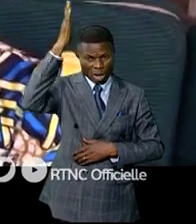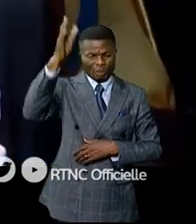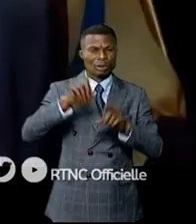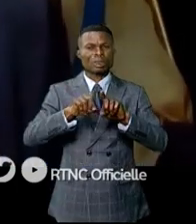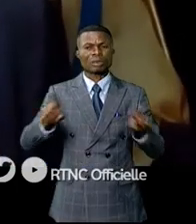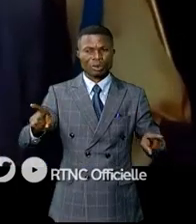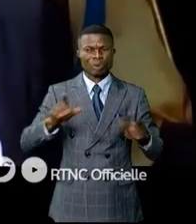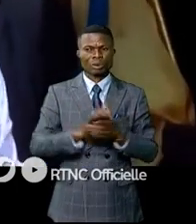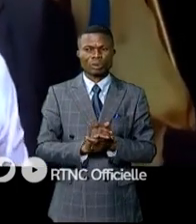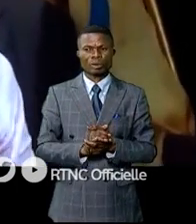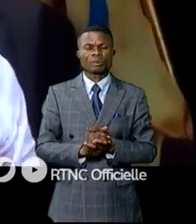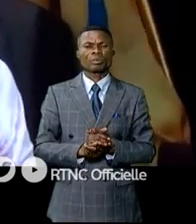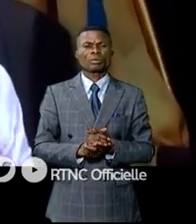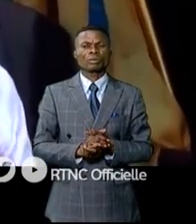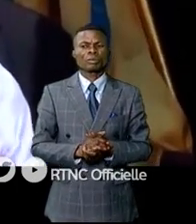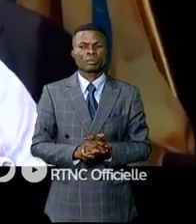autrement.